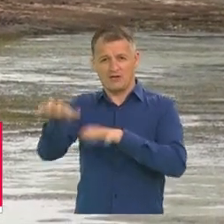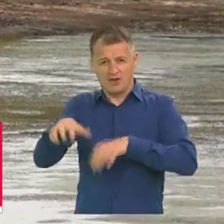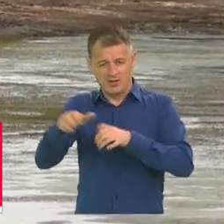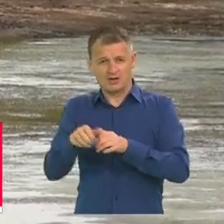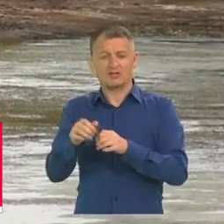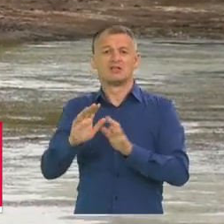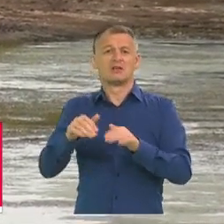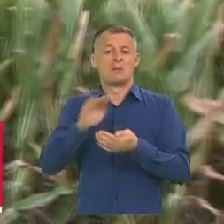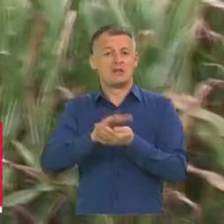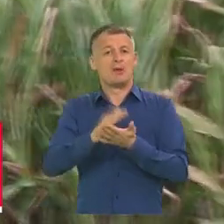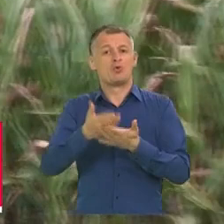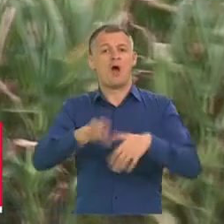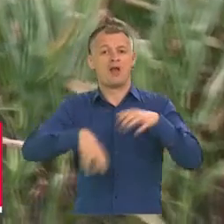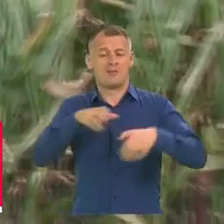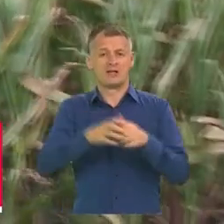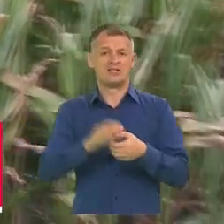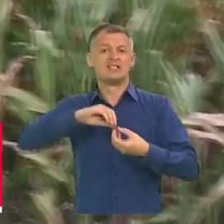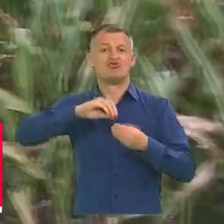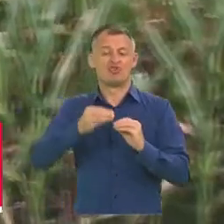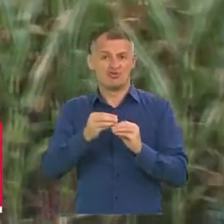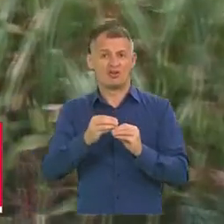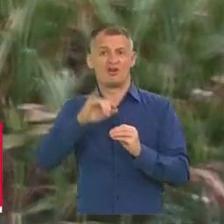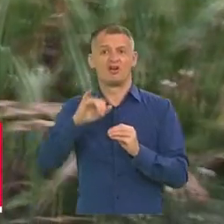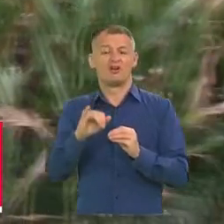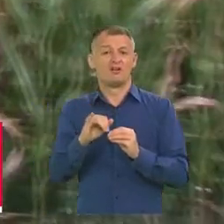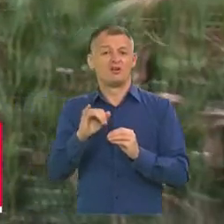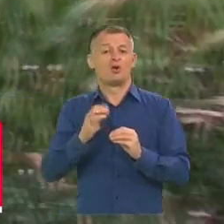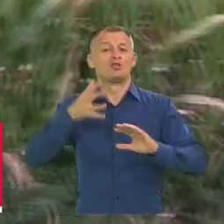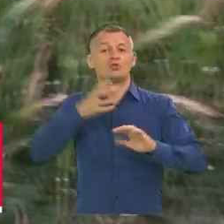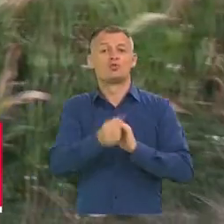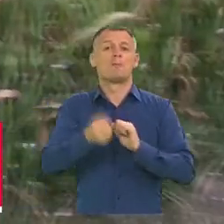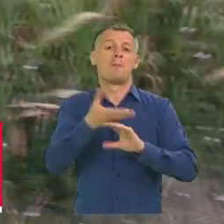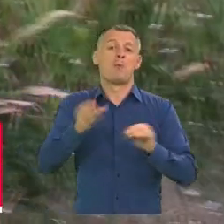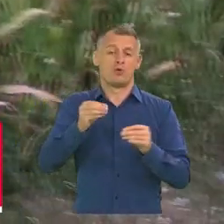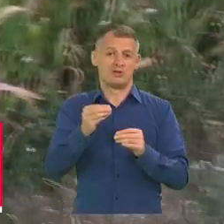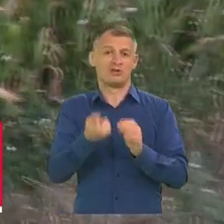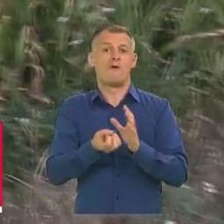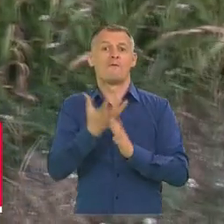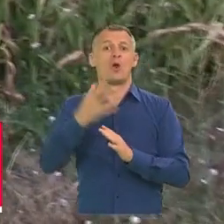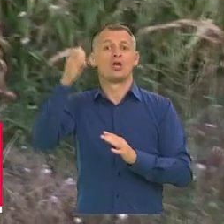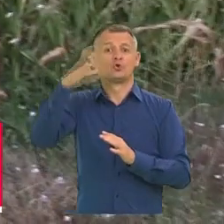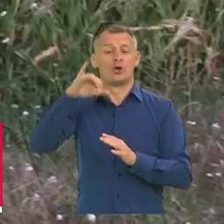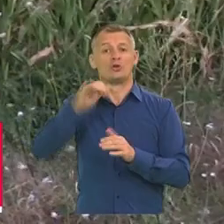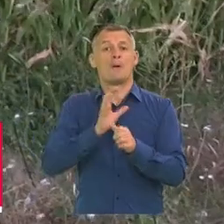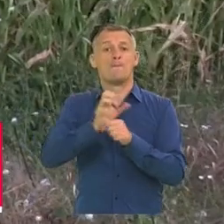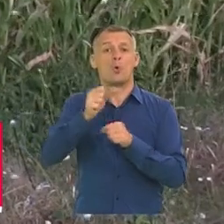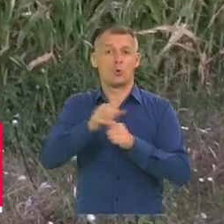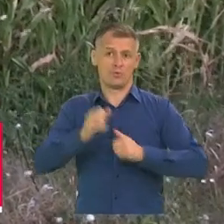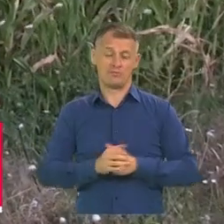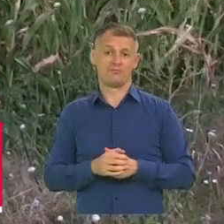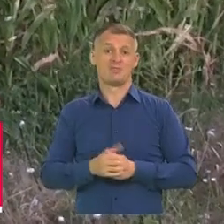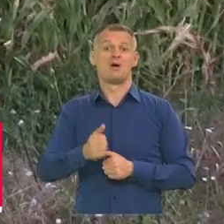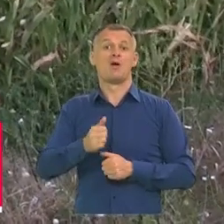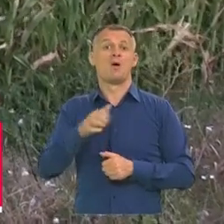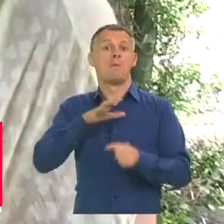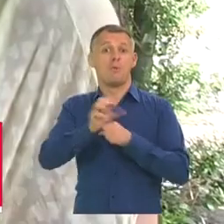animale. Seceta, dar și lipsa irigațiilor vor compromite și mai mult culturile de porumb și floarea soarelui, spun specialiștii. Porumbul ar fi trebuit să fie irigat în